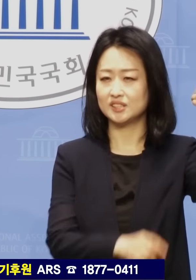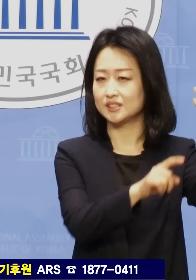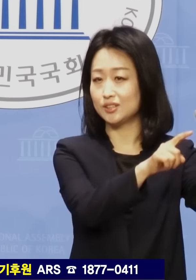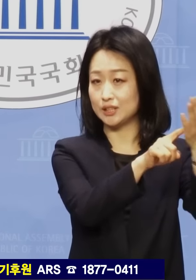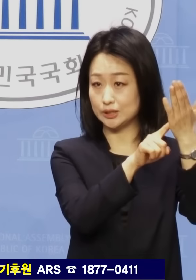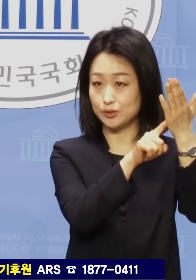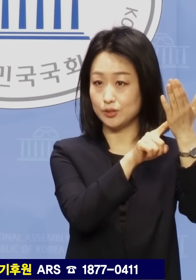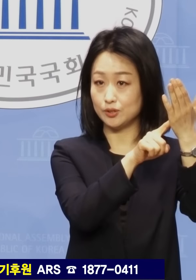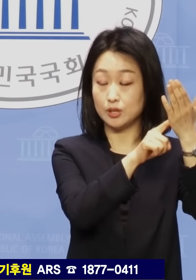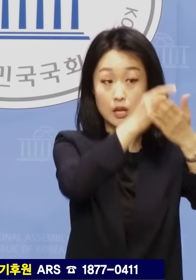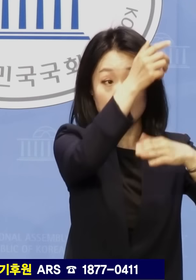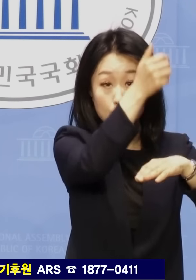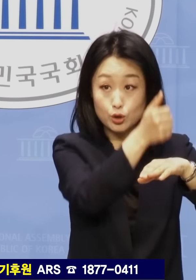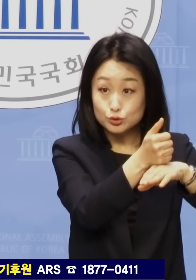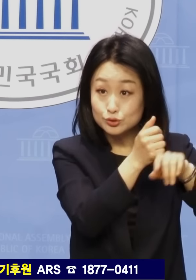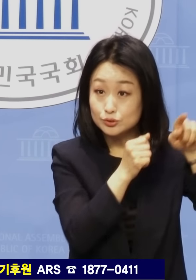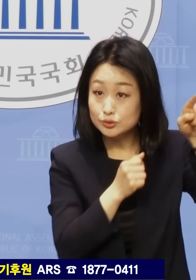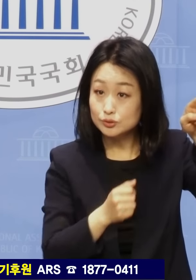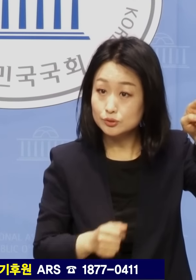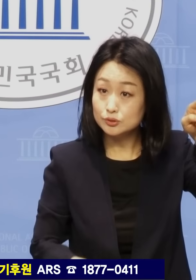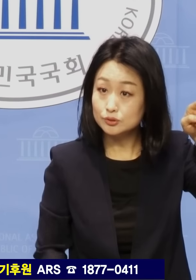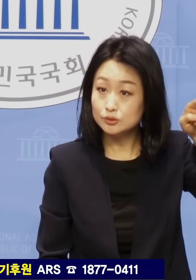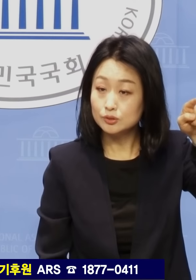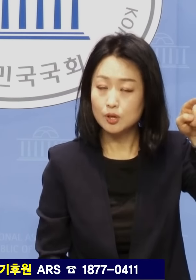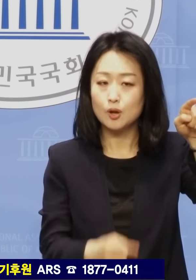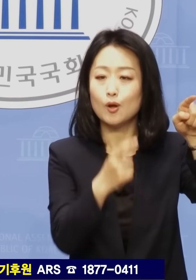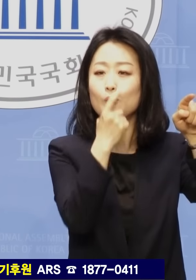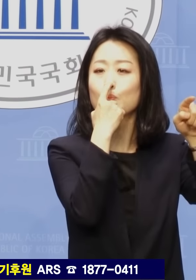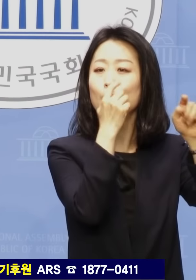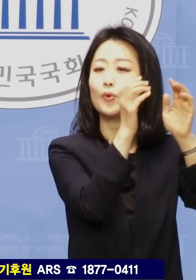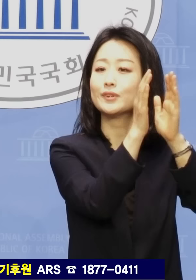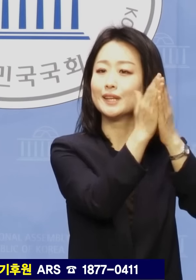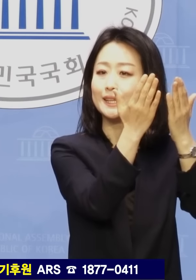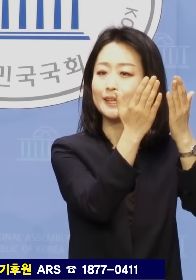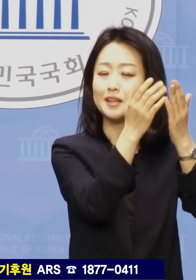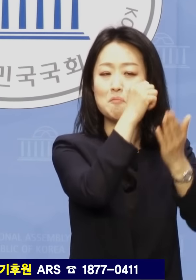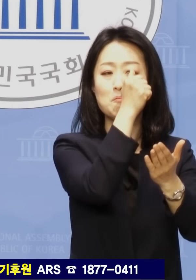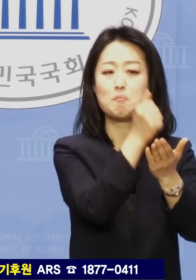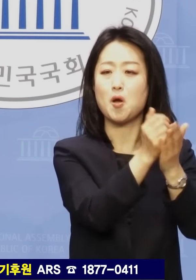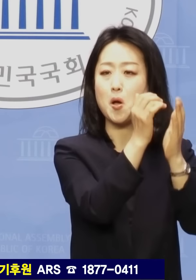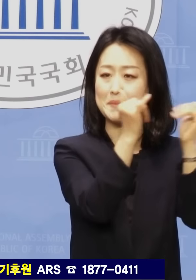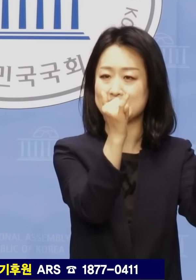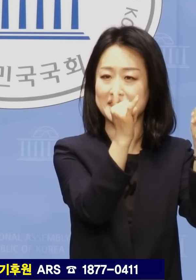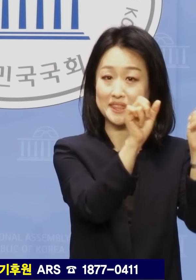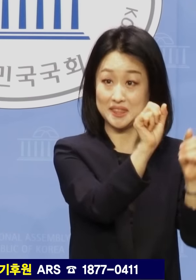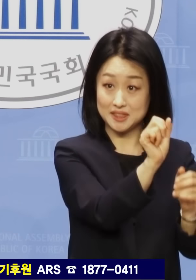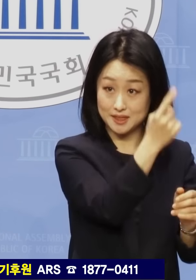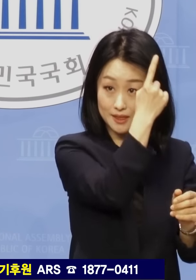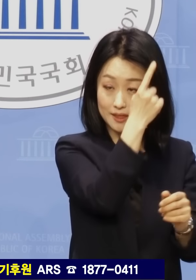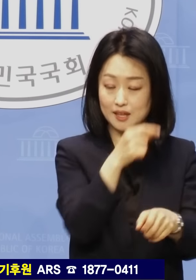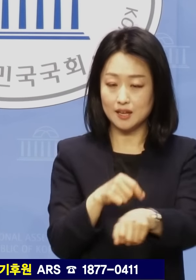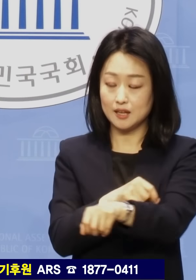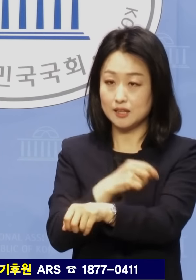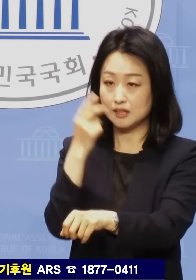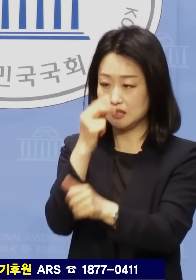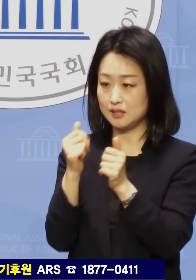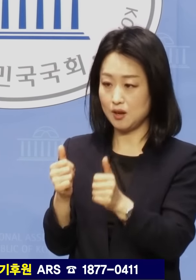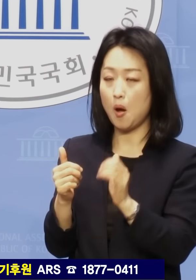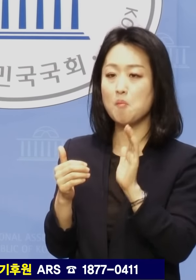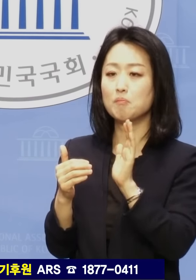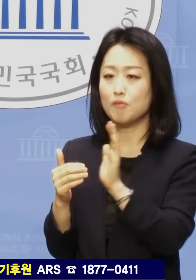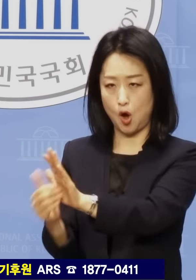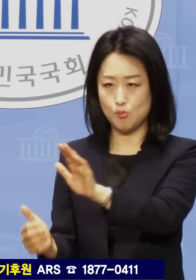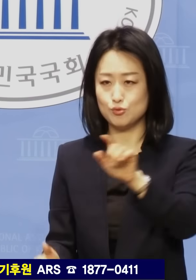결국 윤석 대통령은 본인이 범인이 때문에 특검을 거부했다는